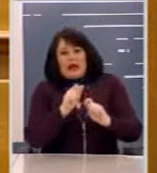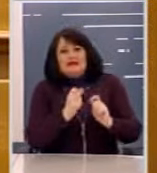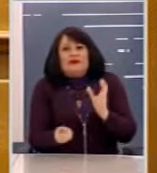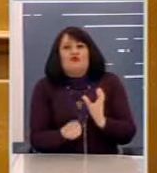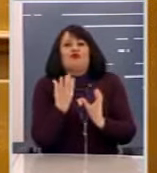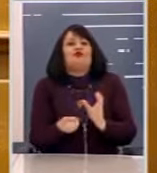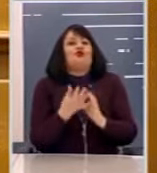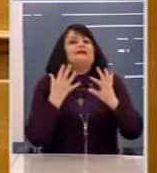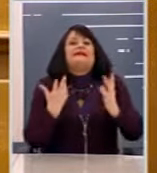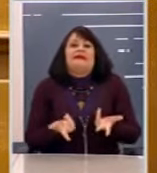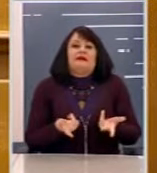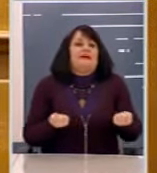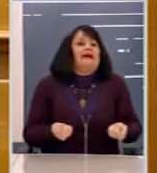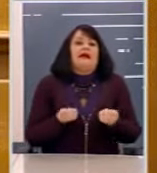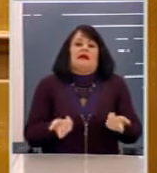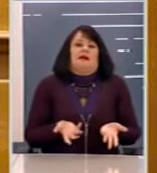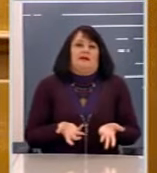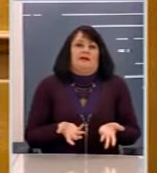κάνει,